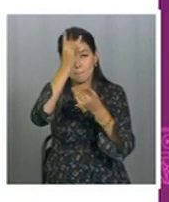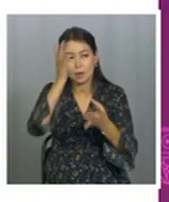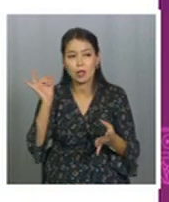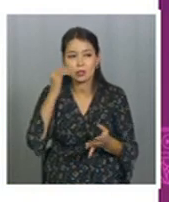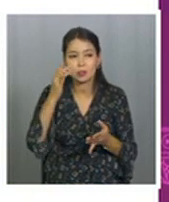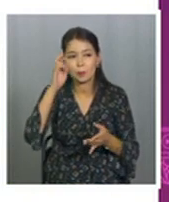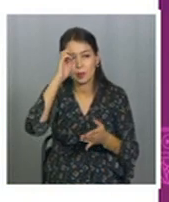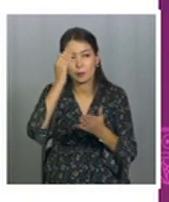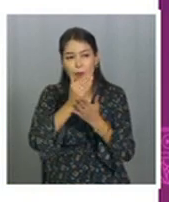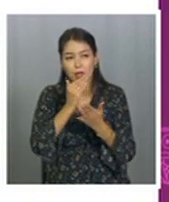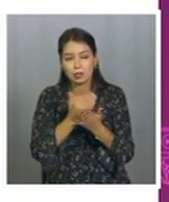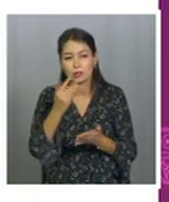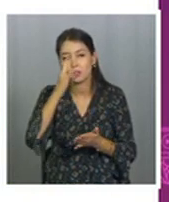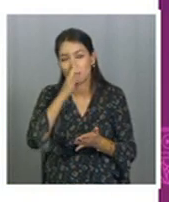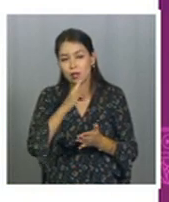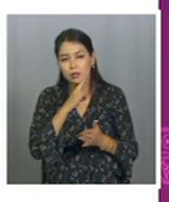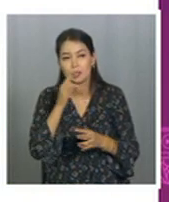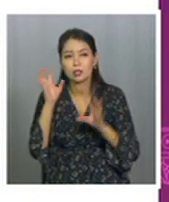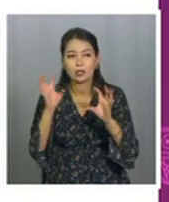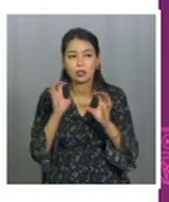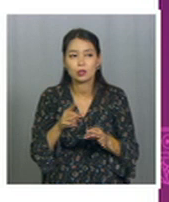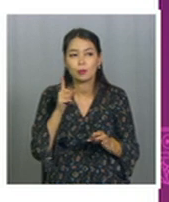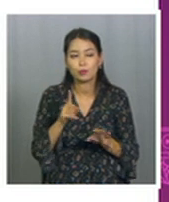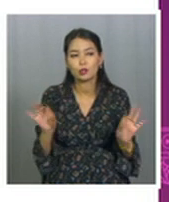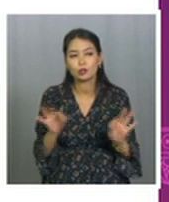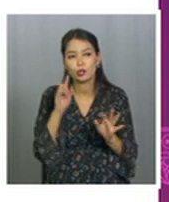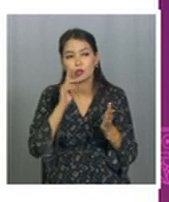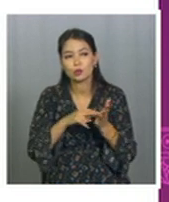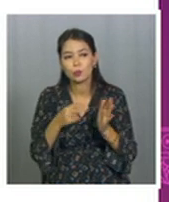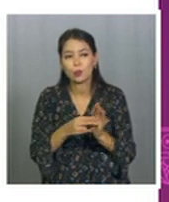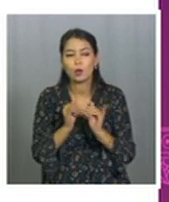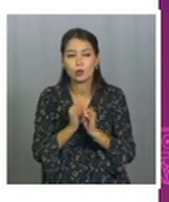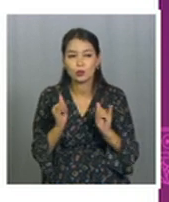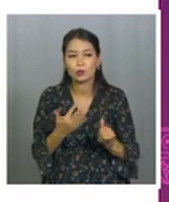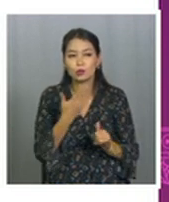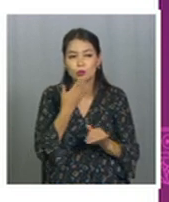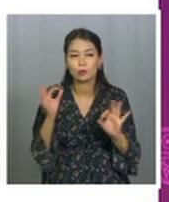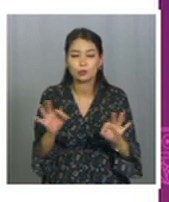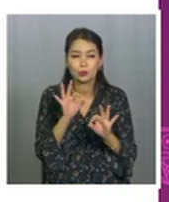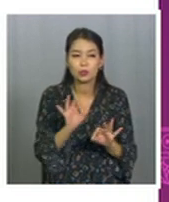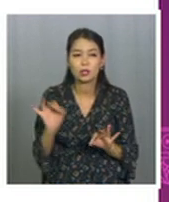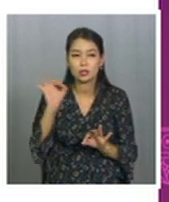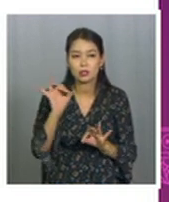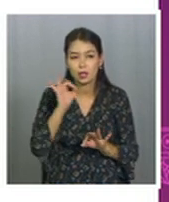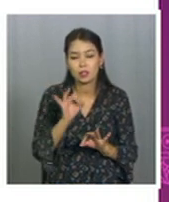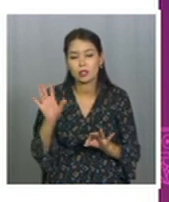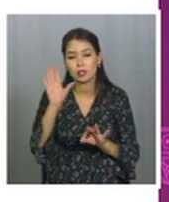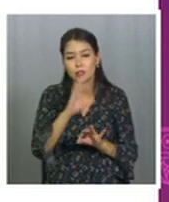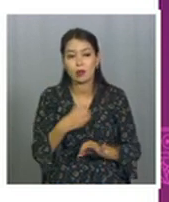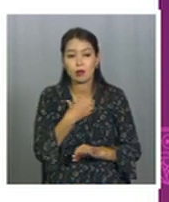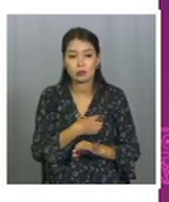аясында қазақтың дәстүрлі мың күйі жобасының жүзеге асырылуы ұлттық музыка тарихындағы елеулі